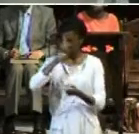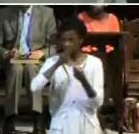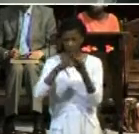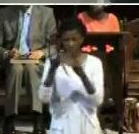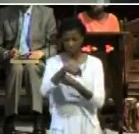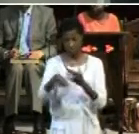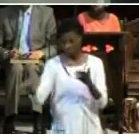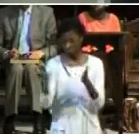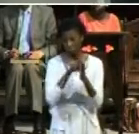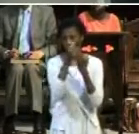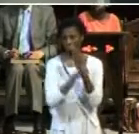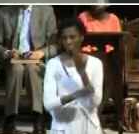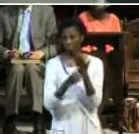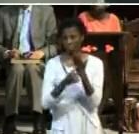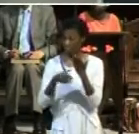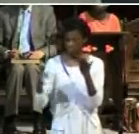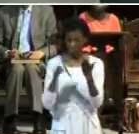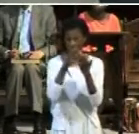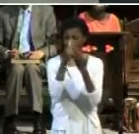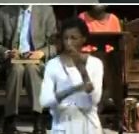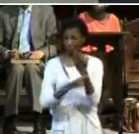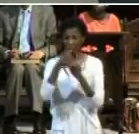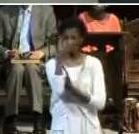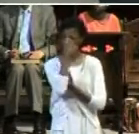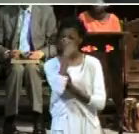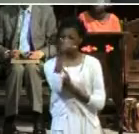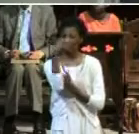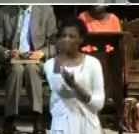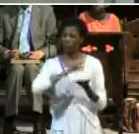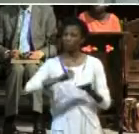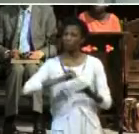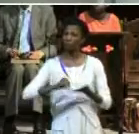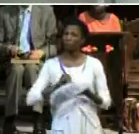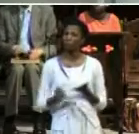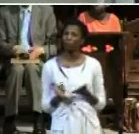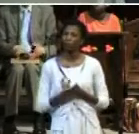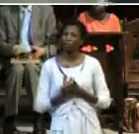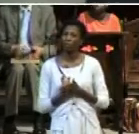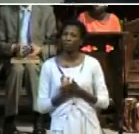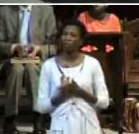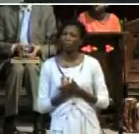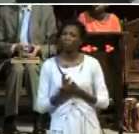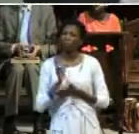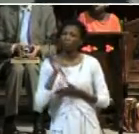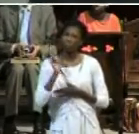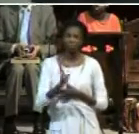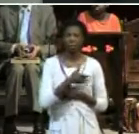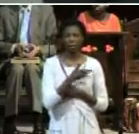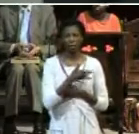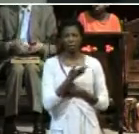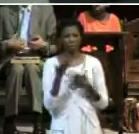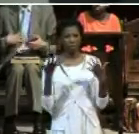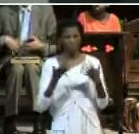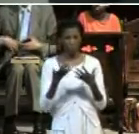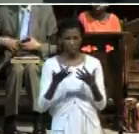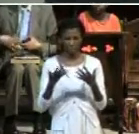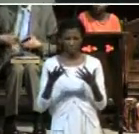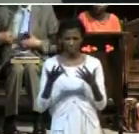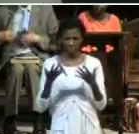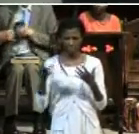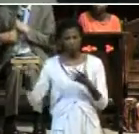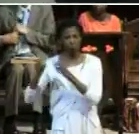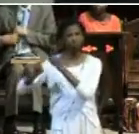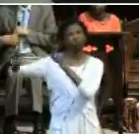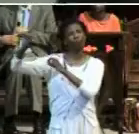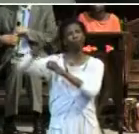Il a lui-même dit « sola scriptura ». Et j'avoue que c'est très intéressant de voir, il venait de faire un voyage en Europe où